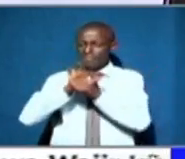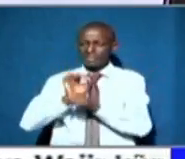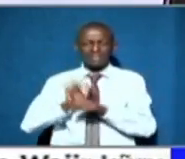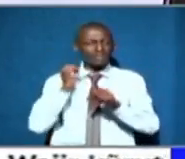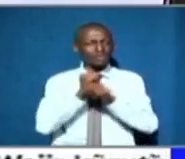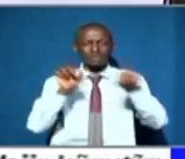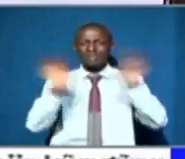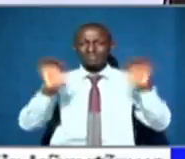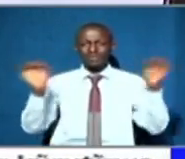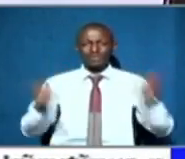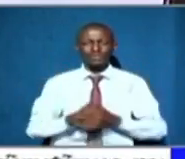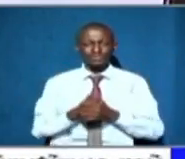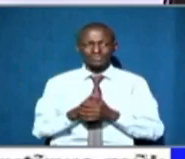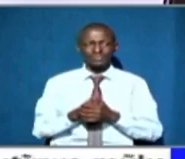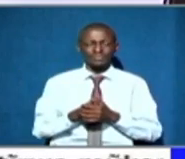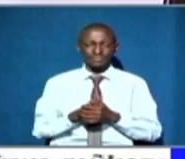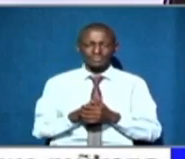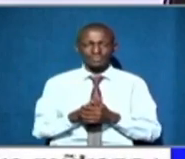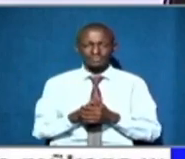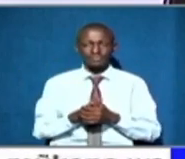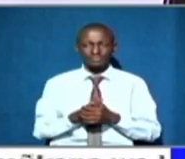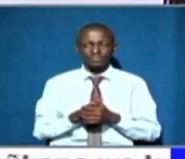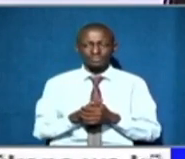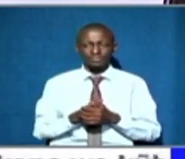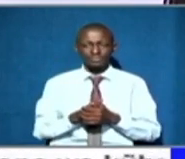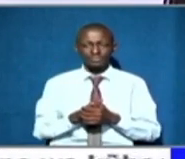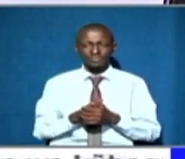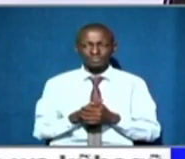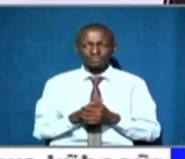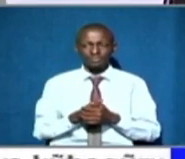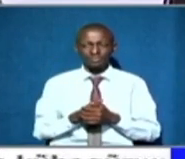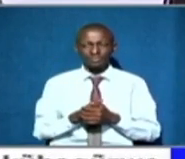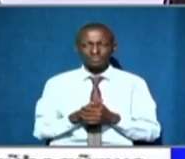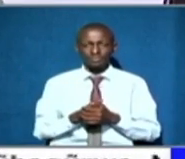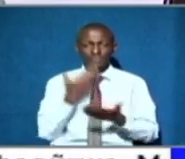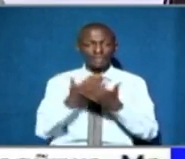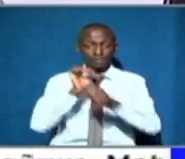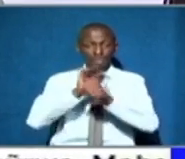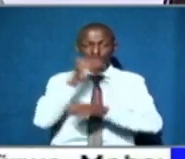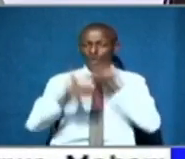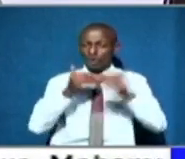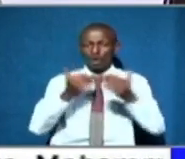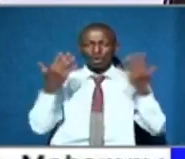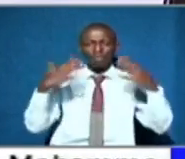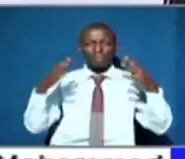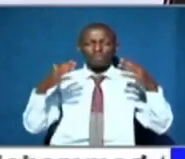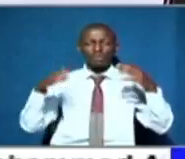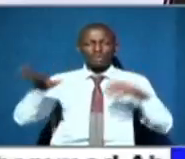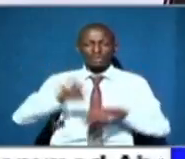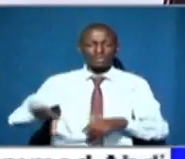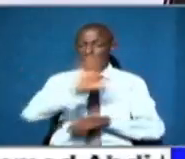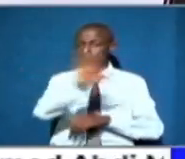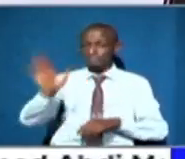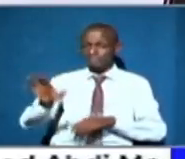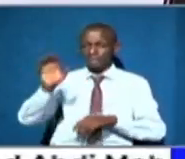tureka Peter Muigai atore kuma kuria Dagoretti Market. Asanti sana inyo the mwimene yothe ninyo the